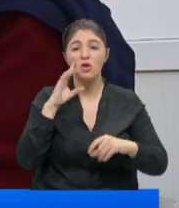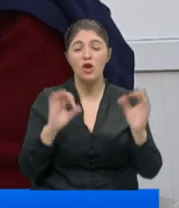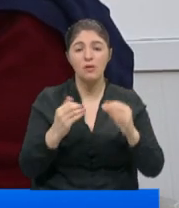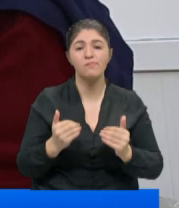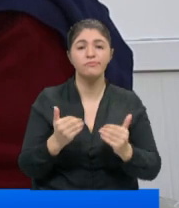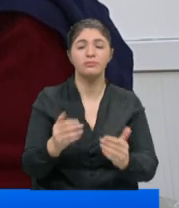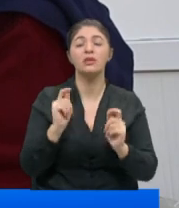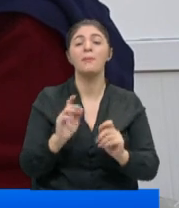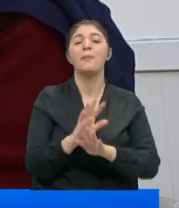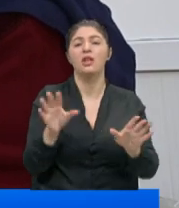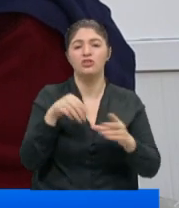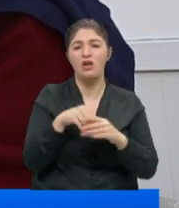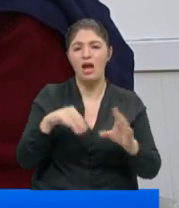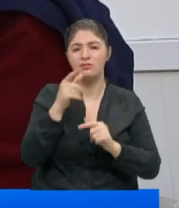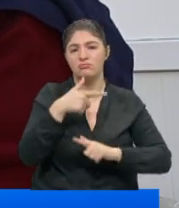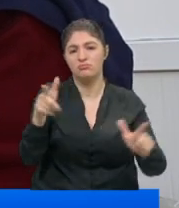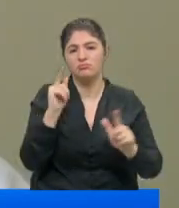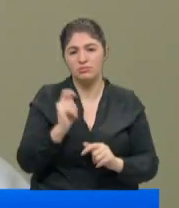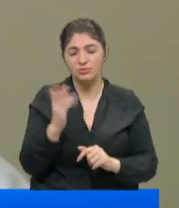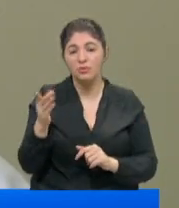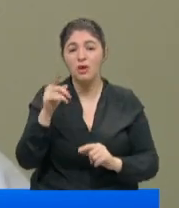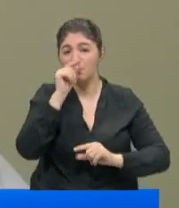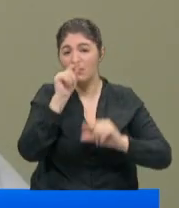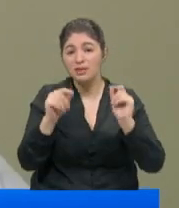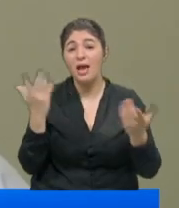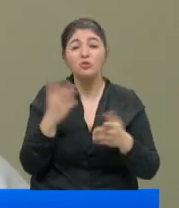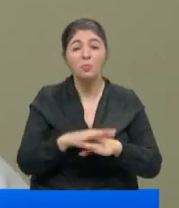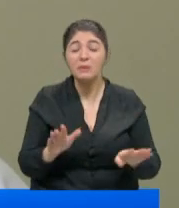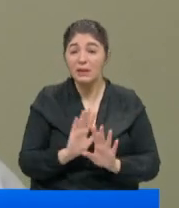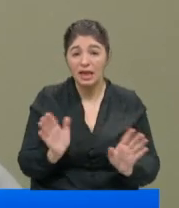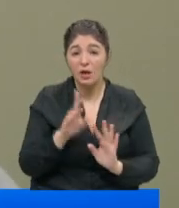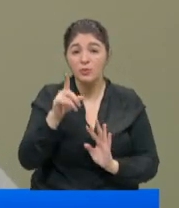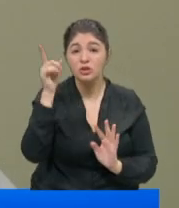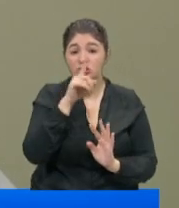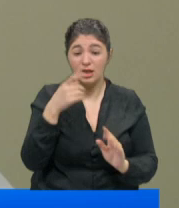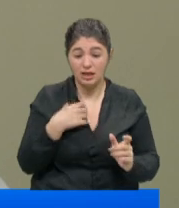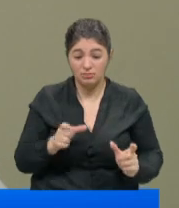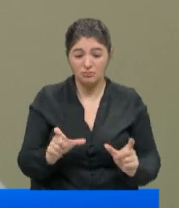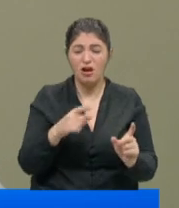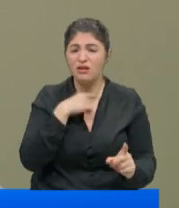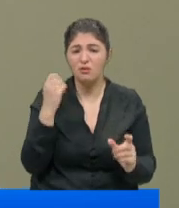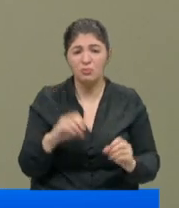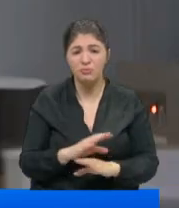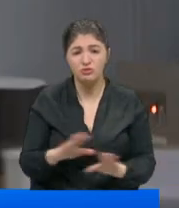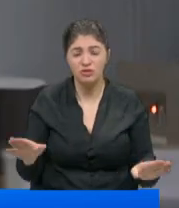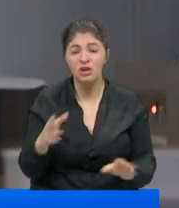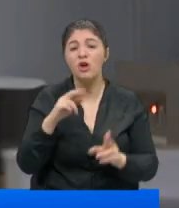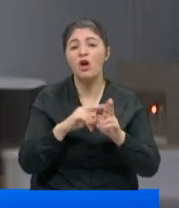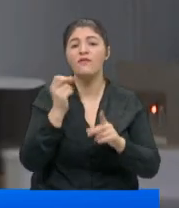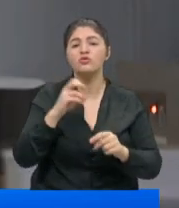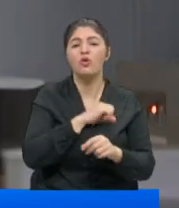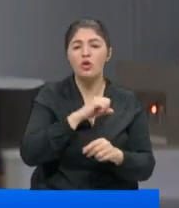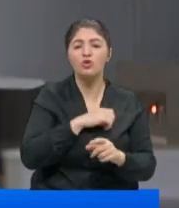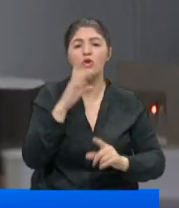kontrollerini aksatmamaları için herkese çağrıda bulundu. Bu pandemi henüz bitmedi. Bu nedenle tedbirleri asla bırakmayacağız. Korona